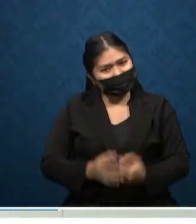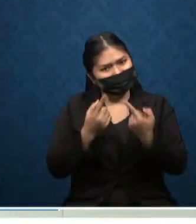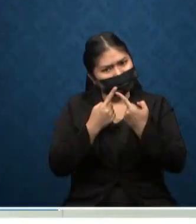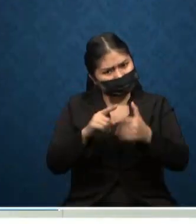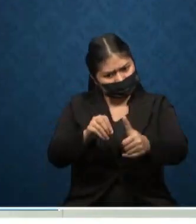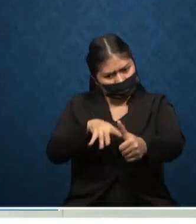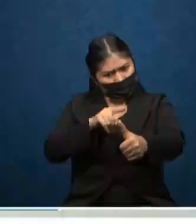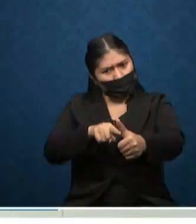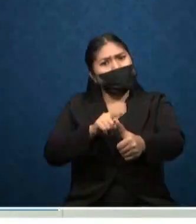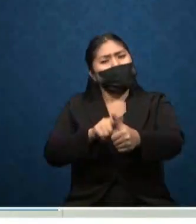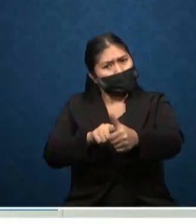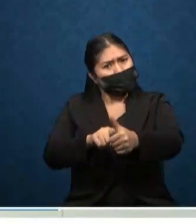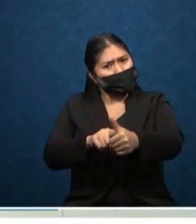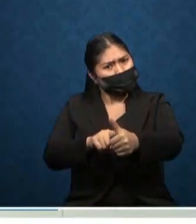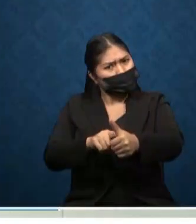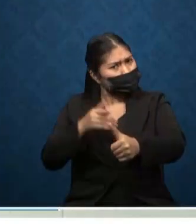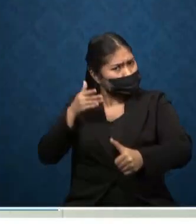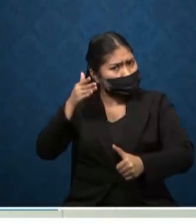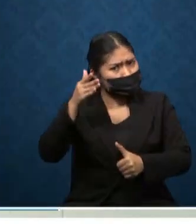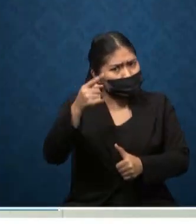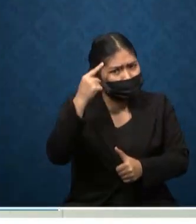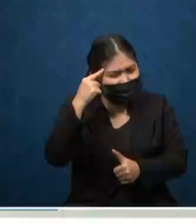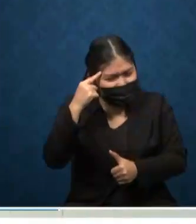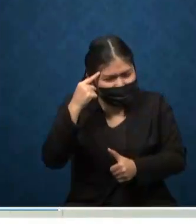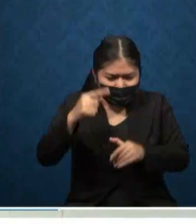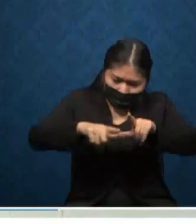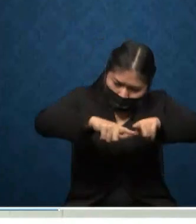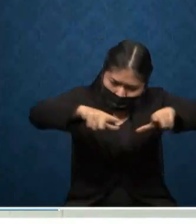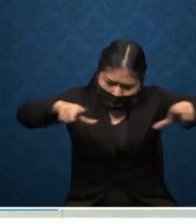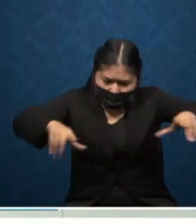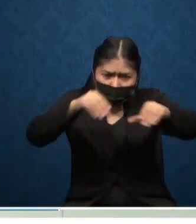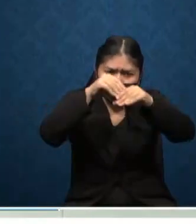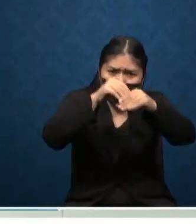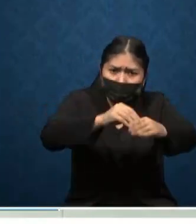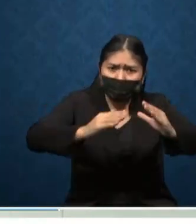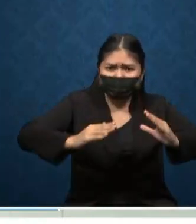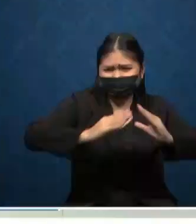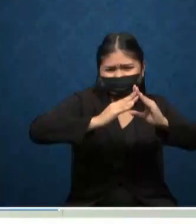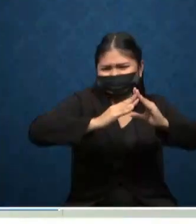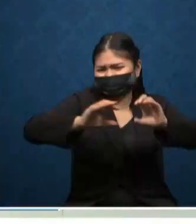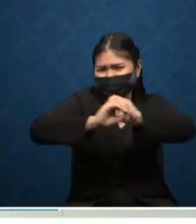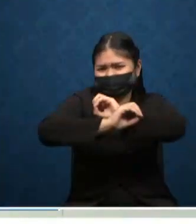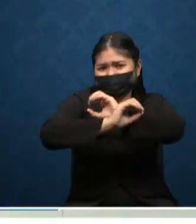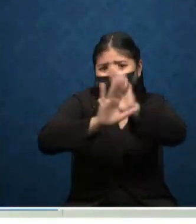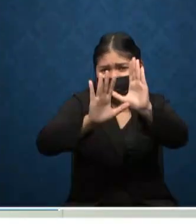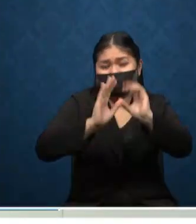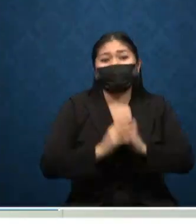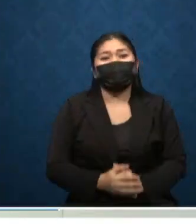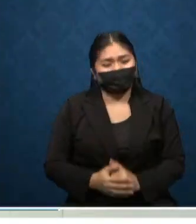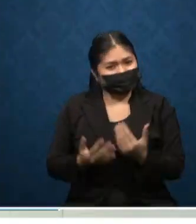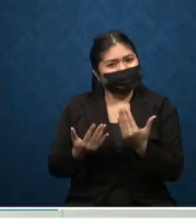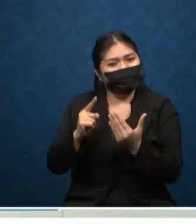นนี้ไปไกลกว่านั้นก็คือว่ากำลังจะหาถิ่นที่อยู่ที่ชัดเจนสำหรับกลุ่มชนมาลาบีอันนี้เดี๋ยวไว้รายงานฉบับมันเข้าม